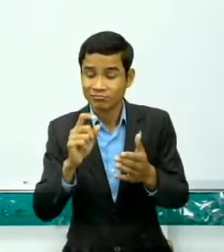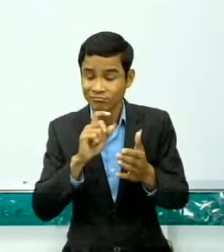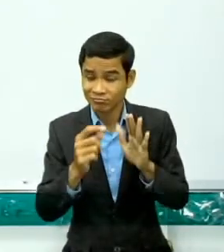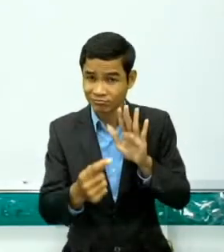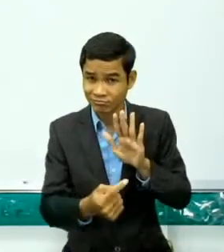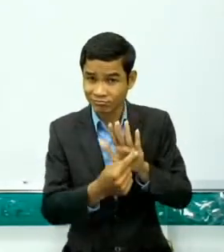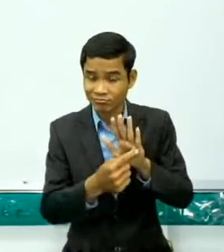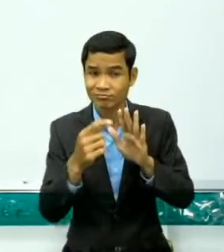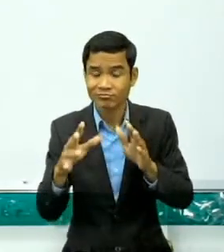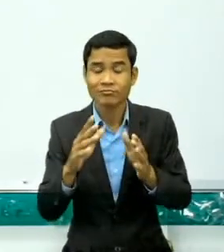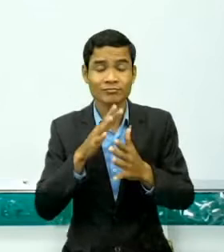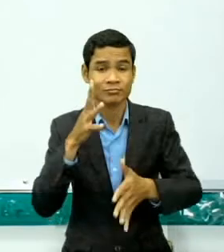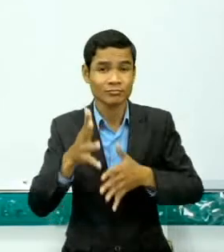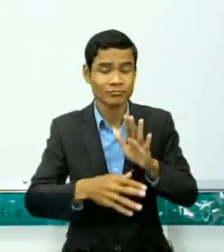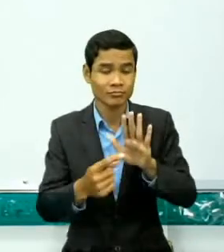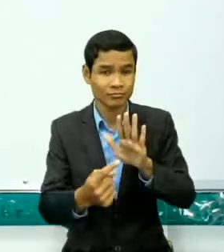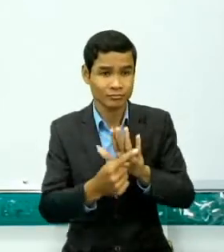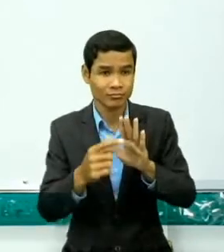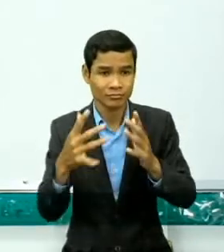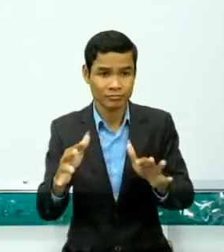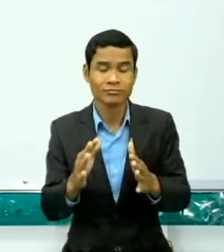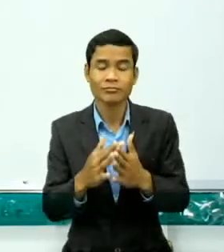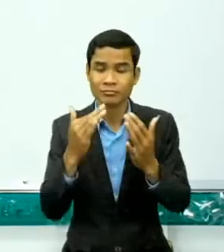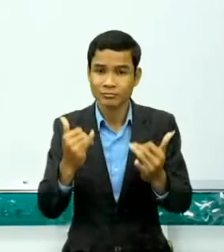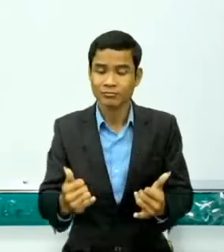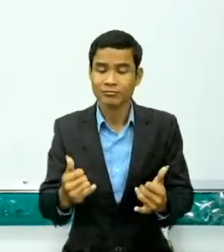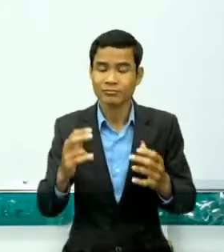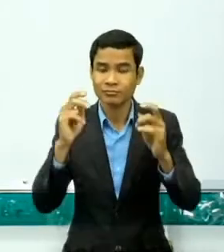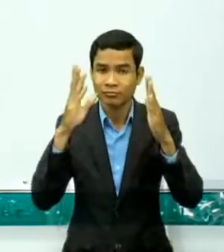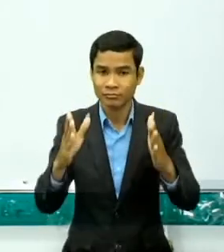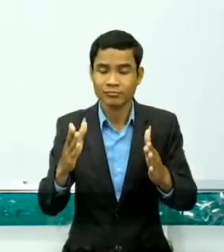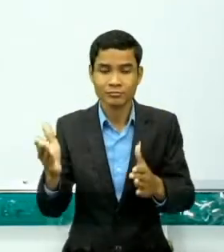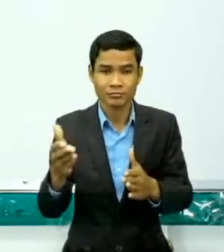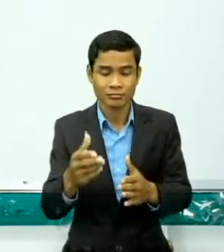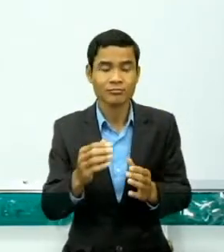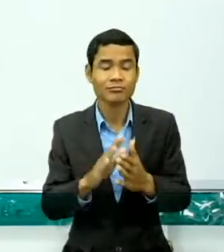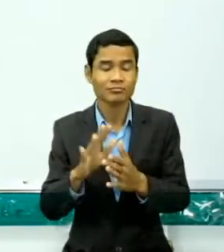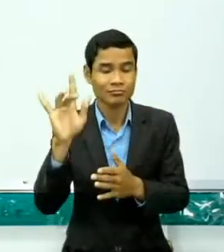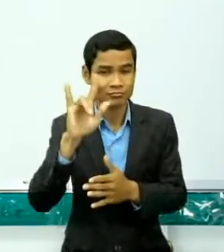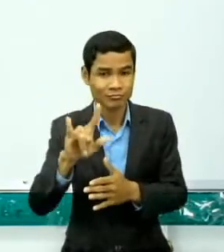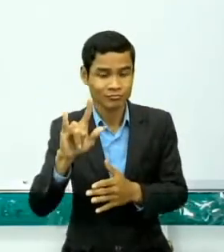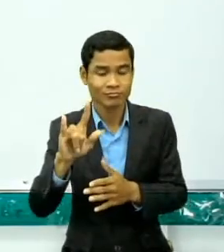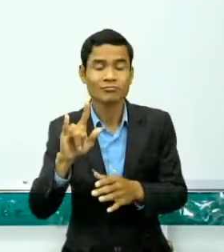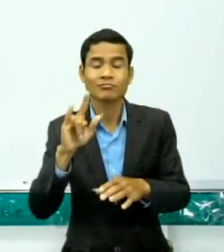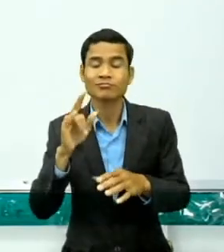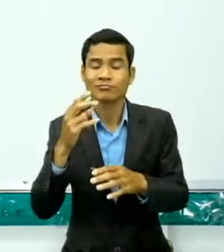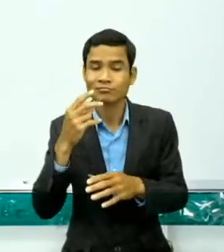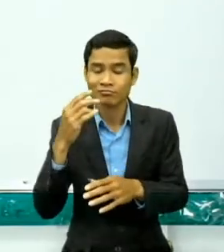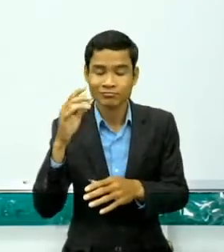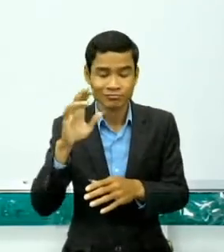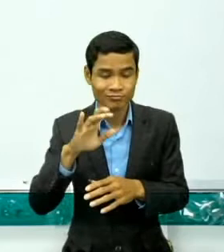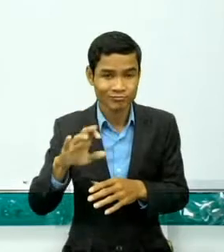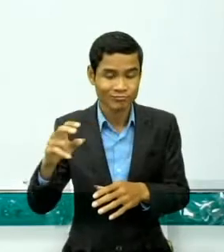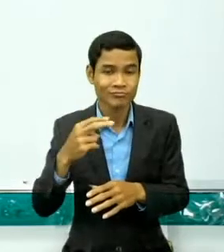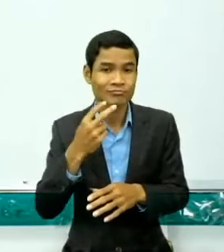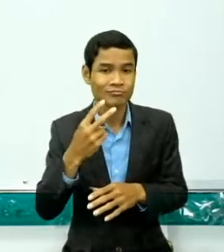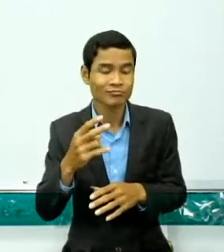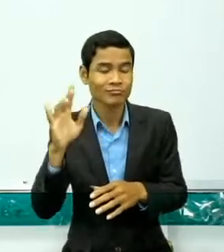ហើយក៏ចេះអានស្រអឺដែរឥឡូវនេះអ្នកគ្រូនឹងនាំកូនកូនទៅផ្សំប្រកបសូរដោយប្រើដៃណាដែលមានសូរអឺនឹងសូរ